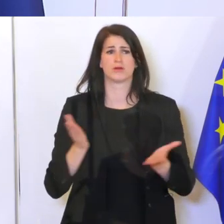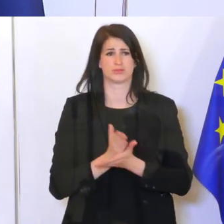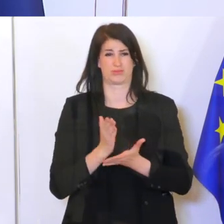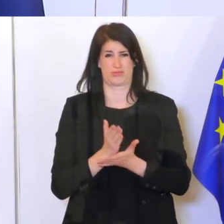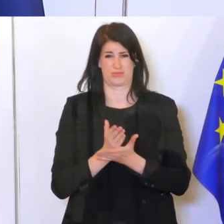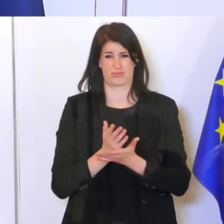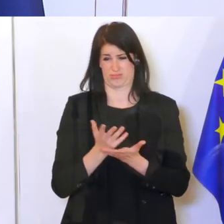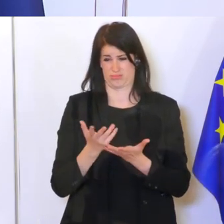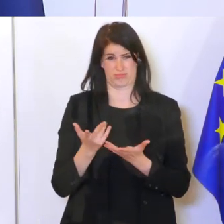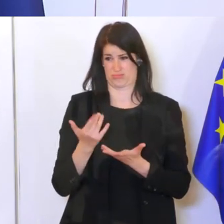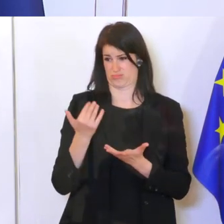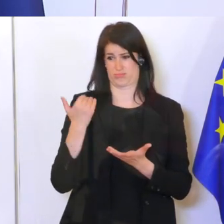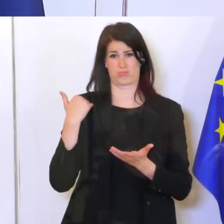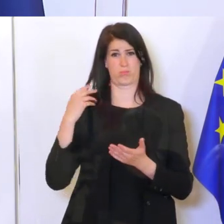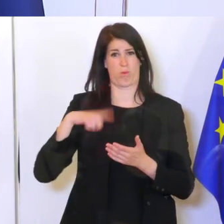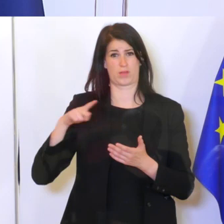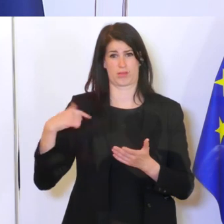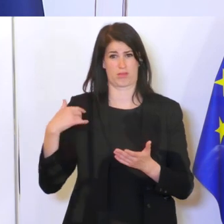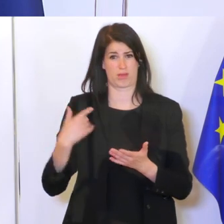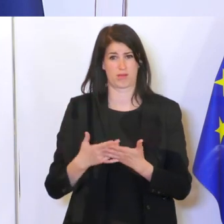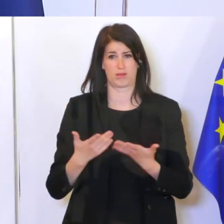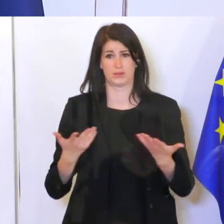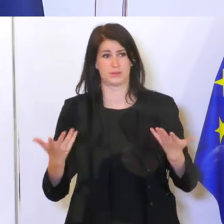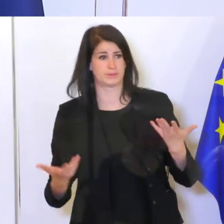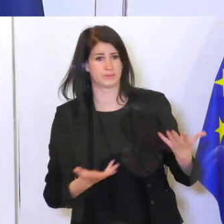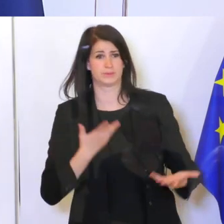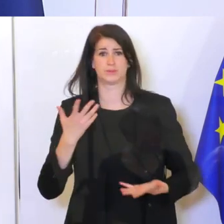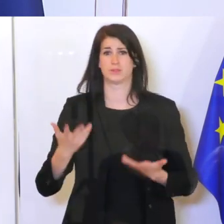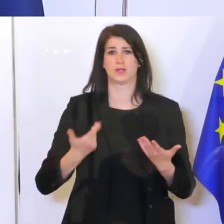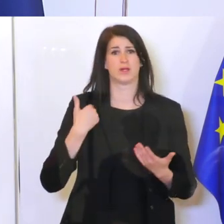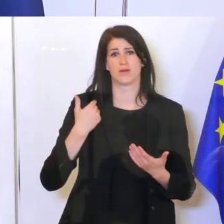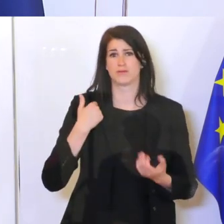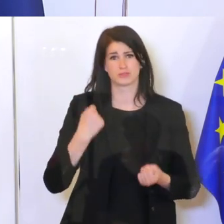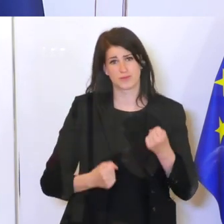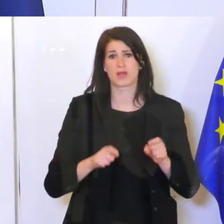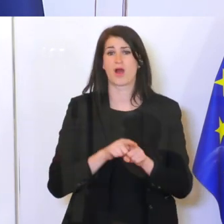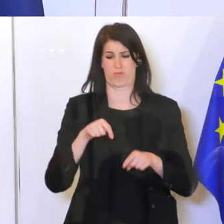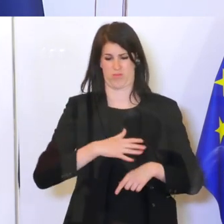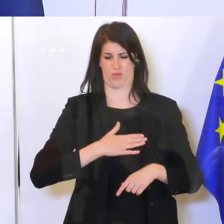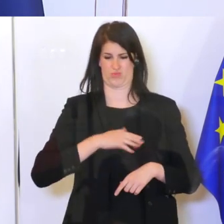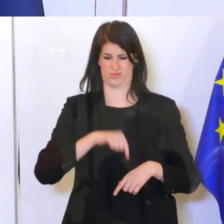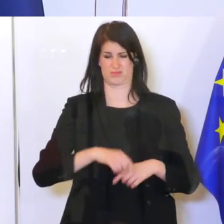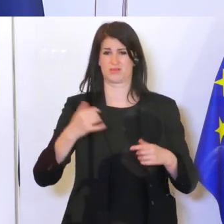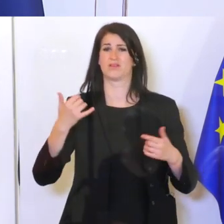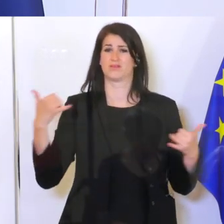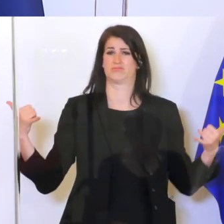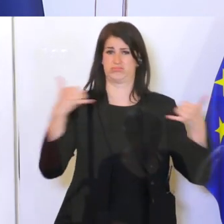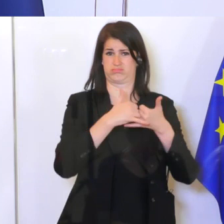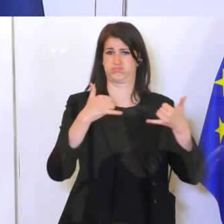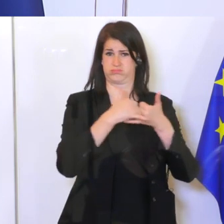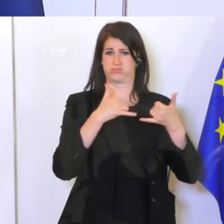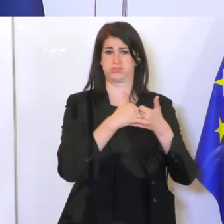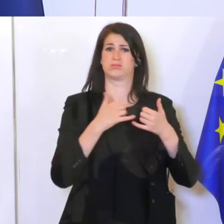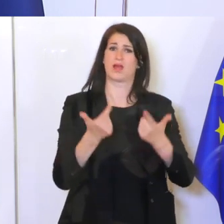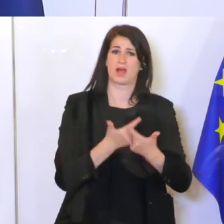diesen Monaten, mit den Menschen, die unsere Hotline betreuen, besprochen.